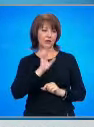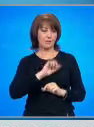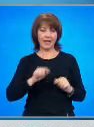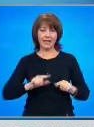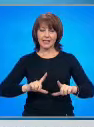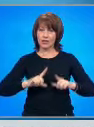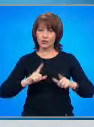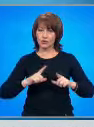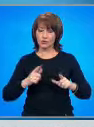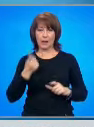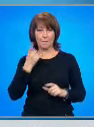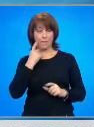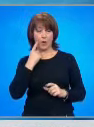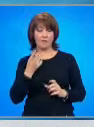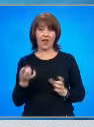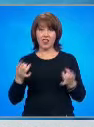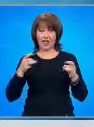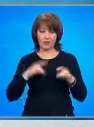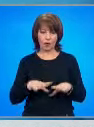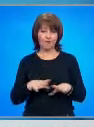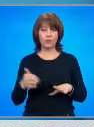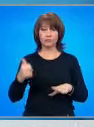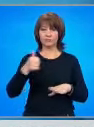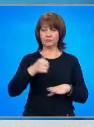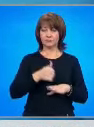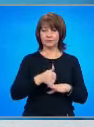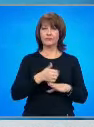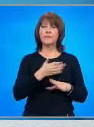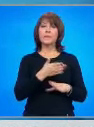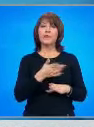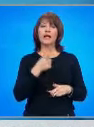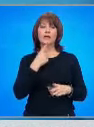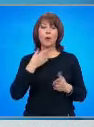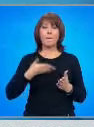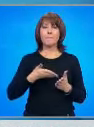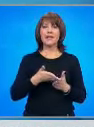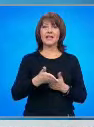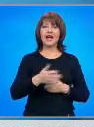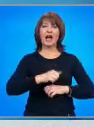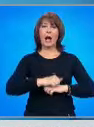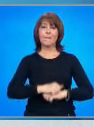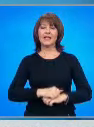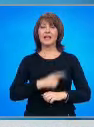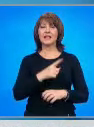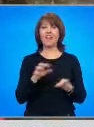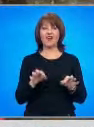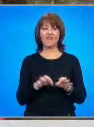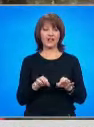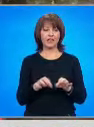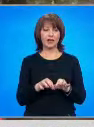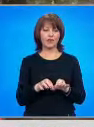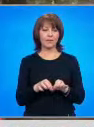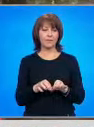Тази сутрин той отново се пробва да свали знамето, поставено като символ на съпричастност, като минава през кабинета на кмета Фандъкова.